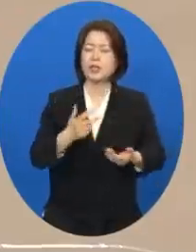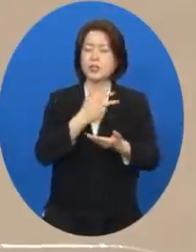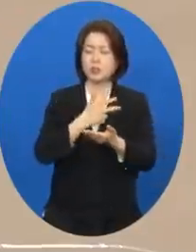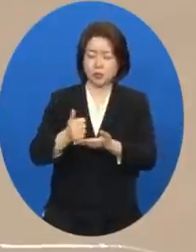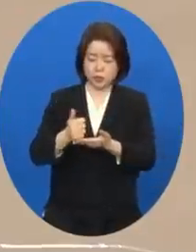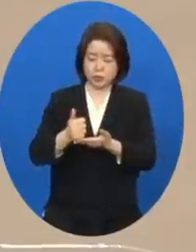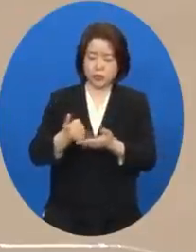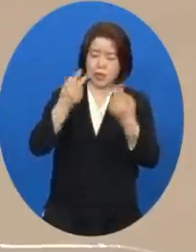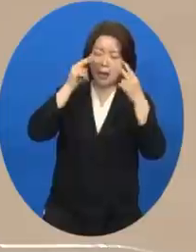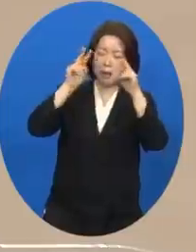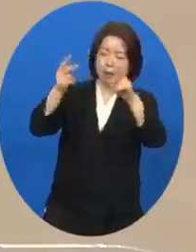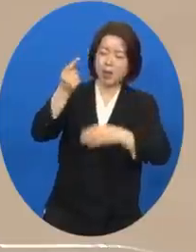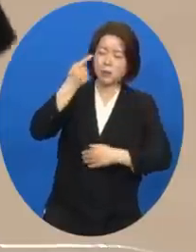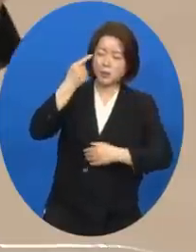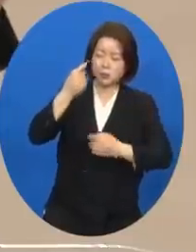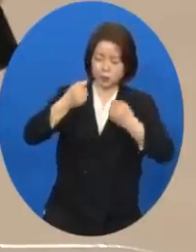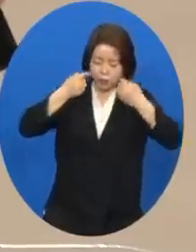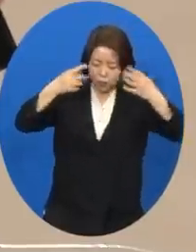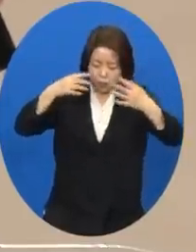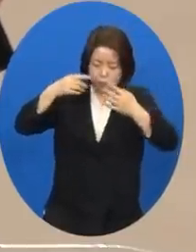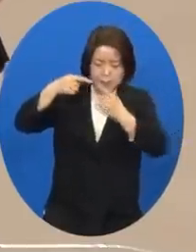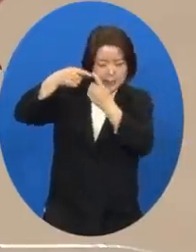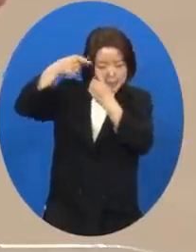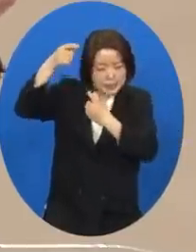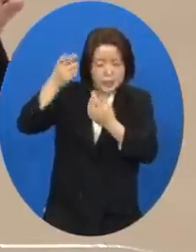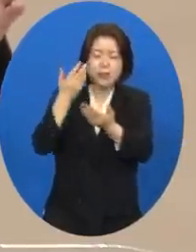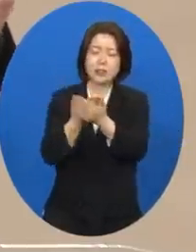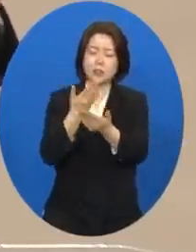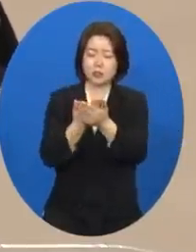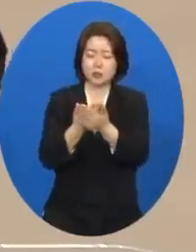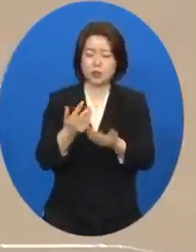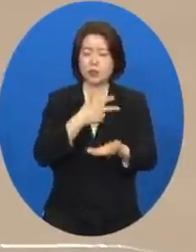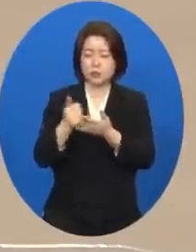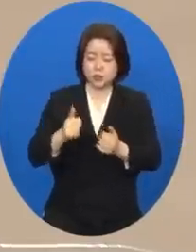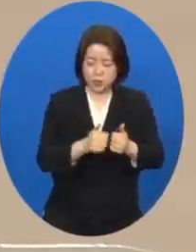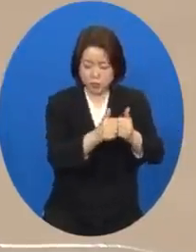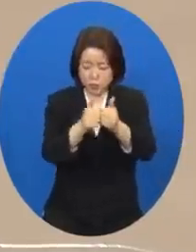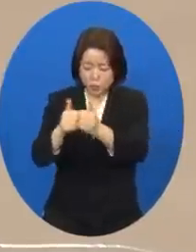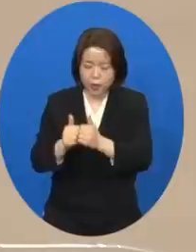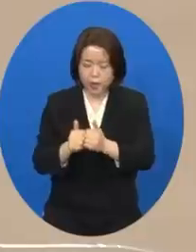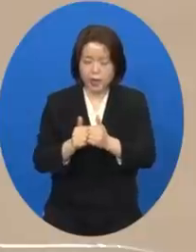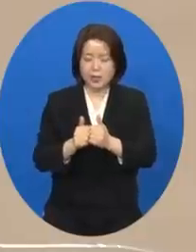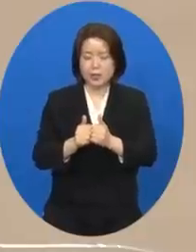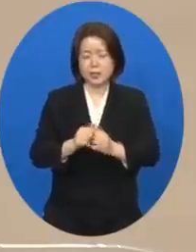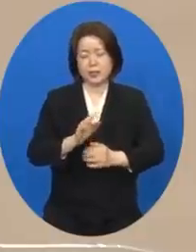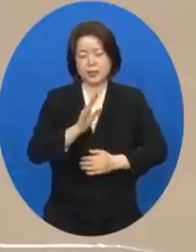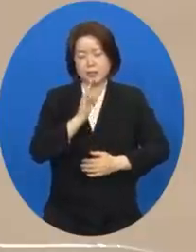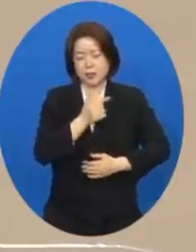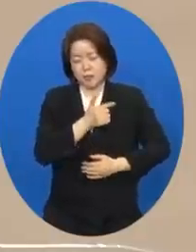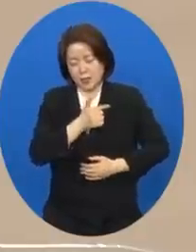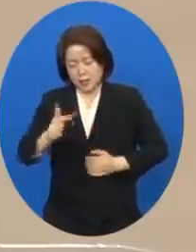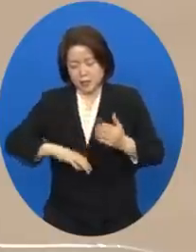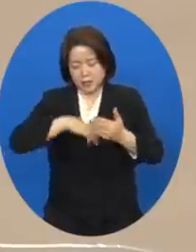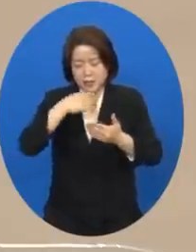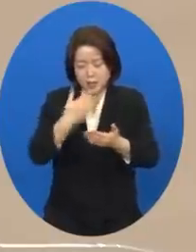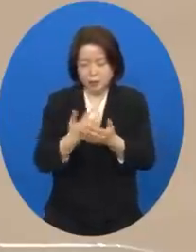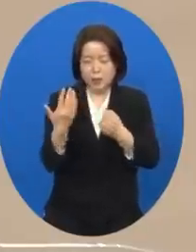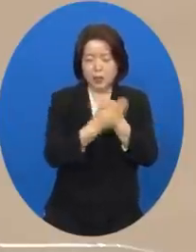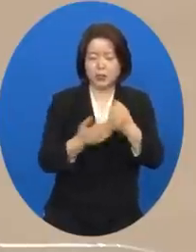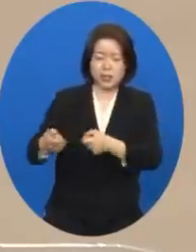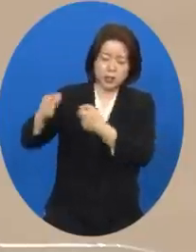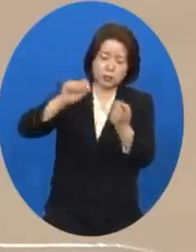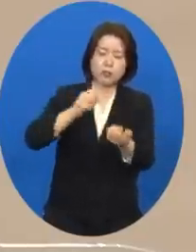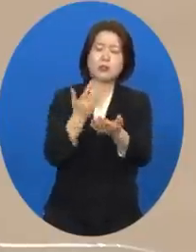바라보는 눈을 분명히 뜨게 하시고 주님과 동행하는 날 수 없는 감격과 은혜를 부어주소서